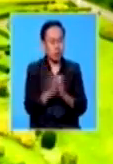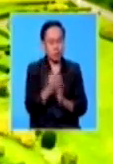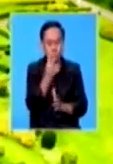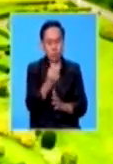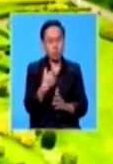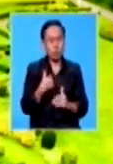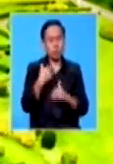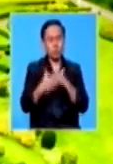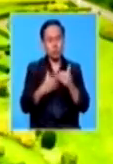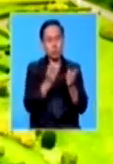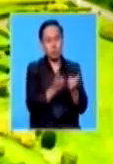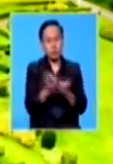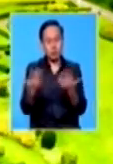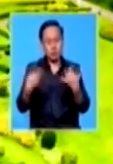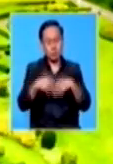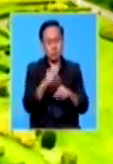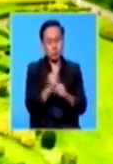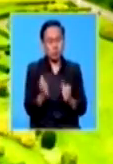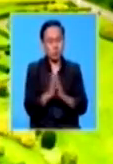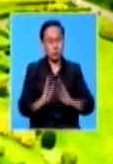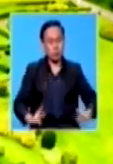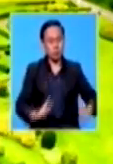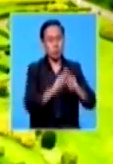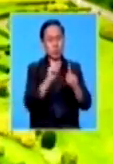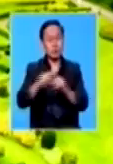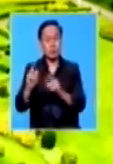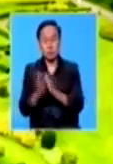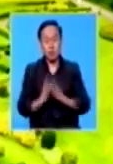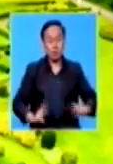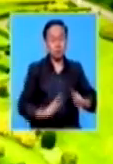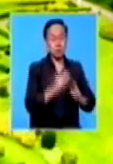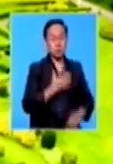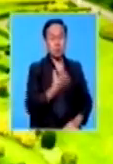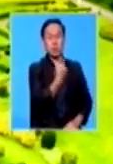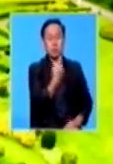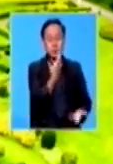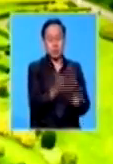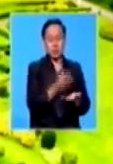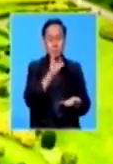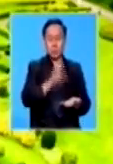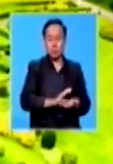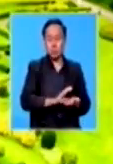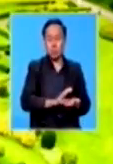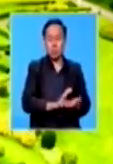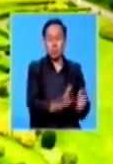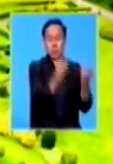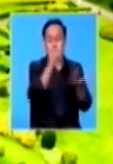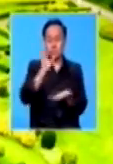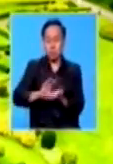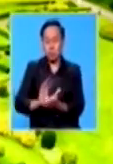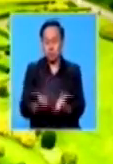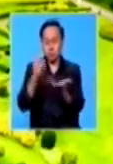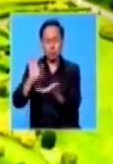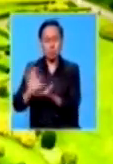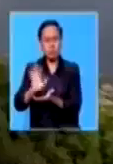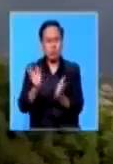องใช้ความมือระหว่างกันนะครับหลายกระทรวงหลายหน่วยงานไม่ใช่แต่กระทรวงก็ทำไปเลยใช้เงินหมดไปแล้วมันต่อกับของกระทรวงอื่นหรือเปล่าเพราะบางงานมันรับผิดชอบห